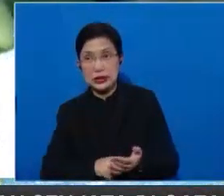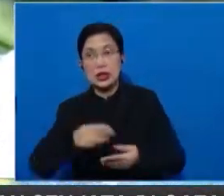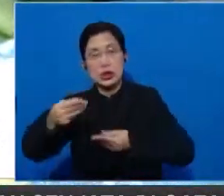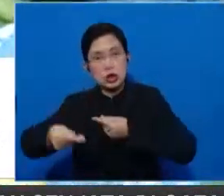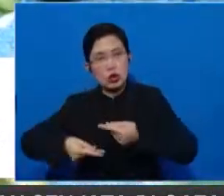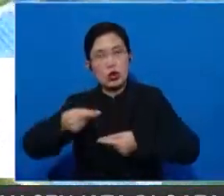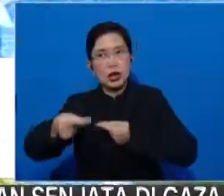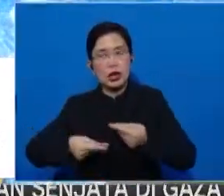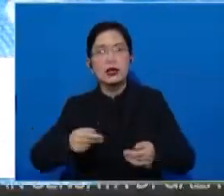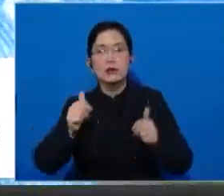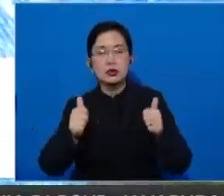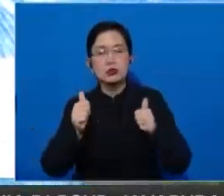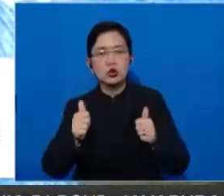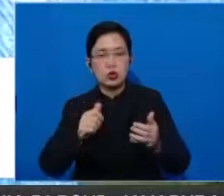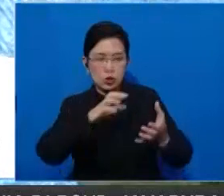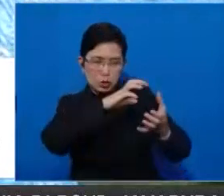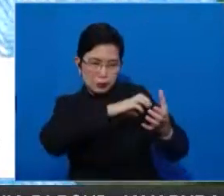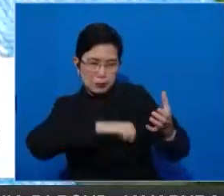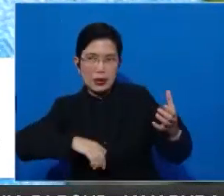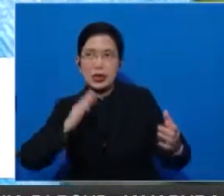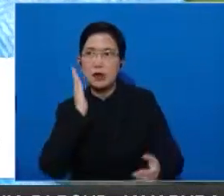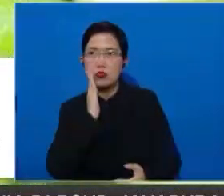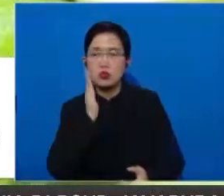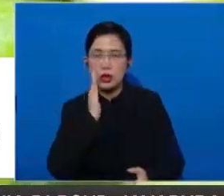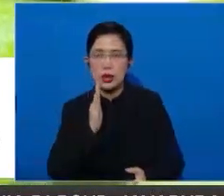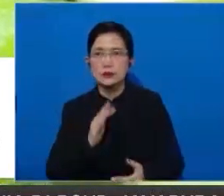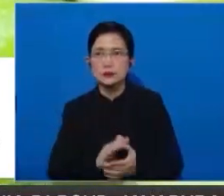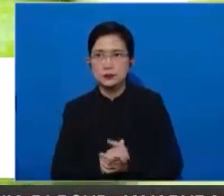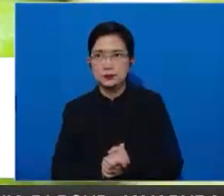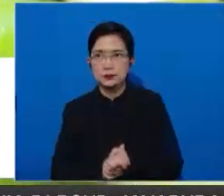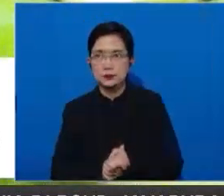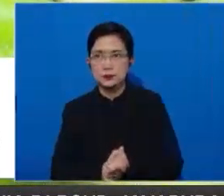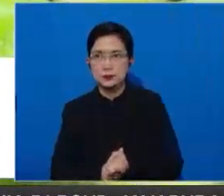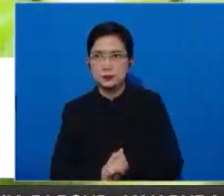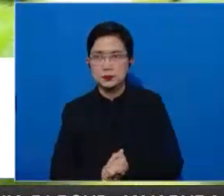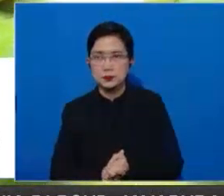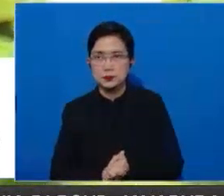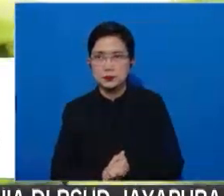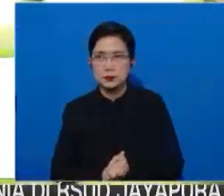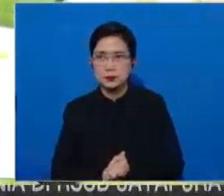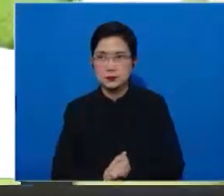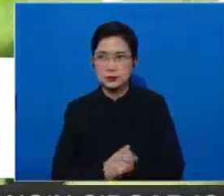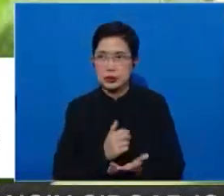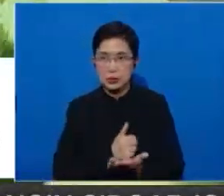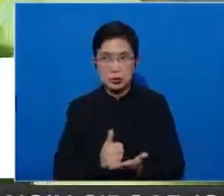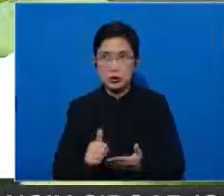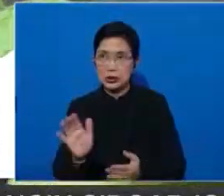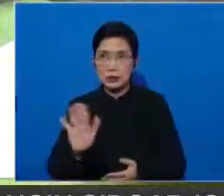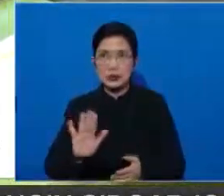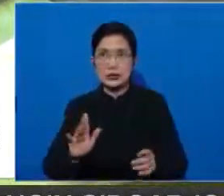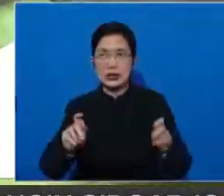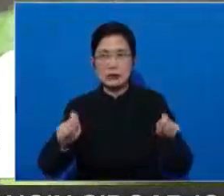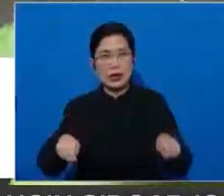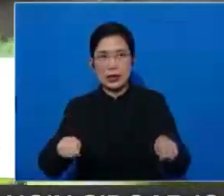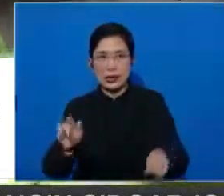betul-betul pepaya yang masih muda dengan warna putih kehijauan. Ini sebenarnya nggak bisa dipakai, Mas. Untuk usus pepaya? Iya, untuk usus